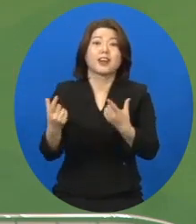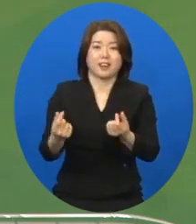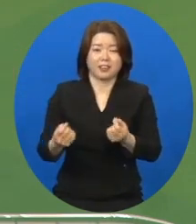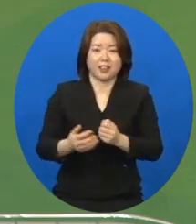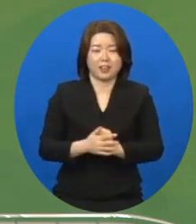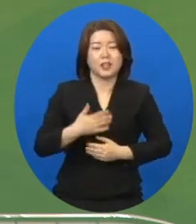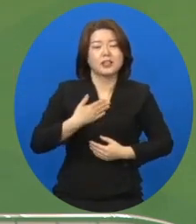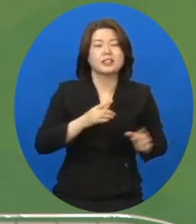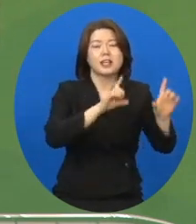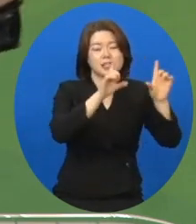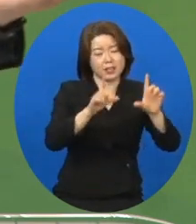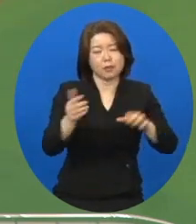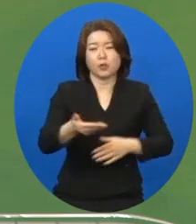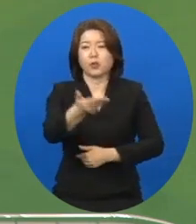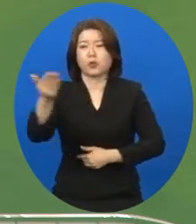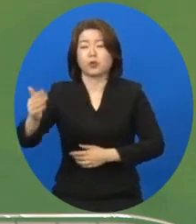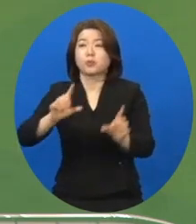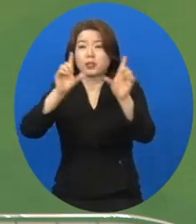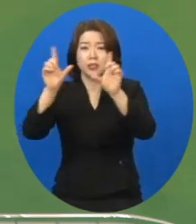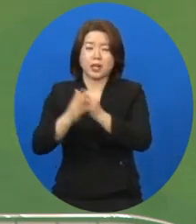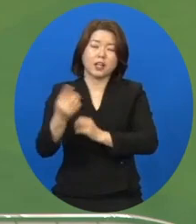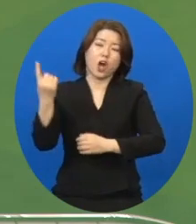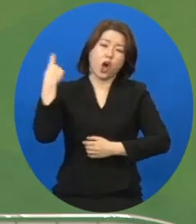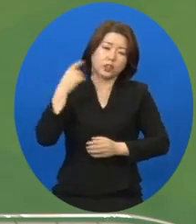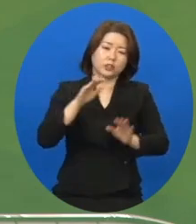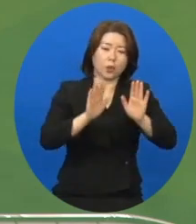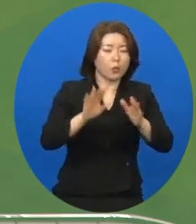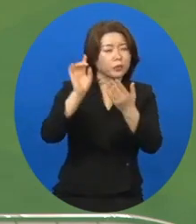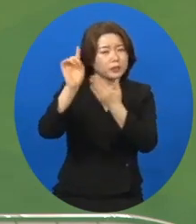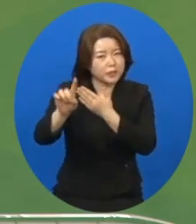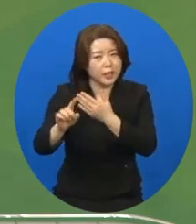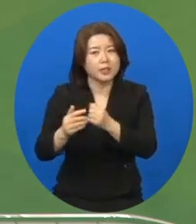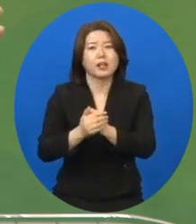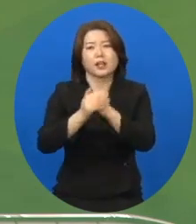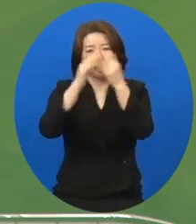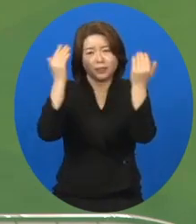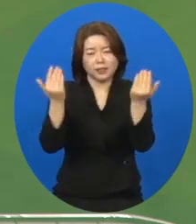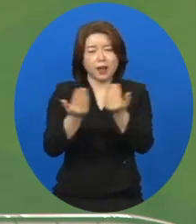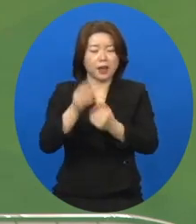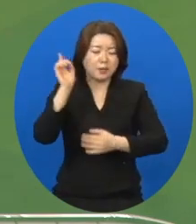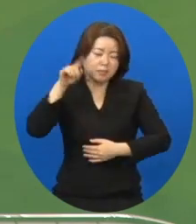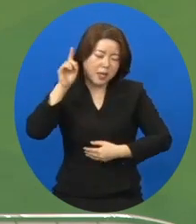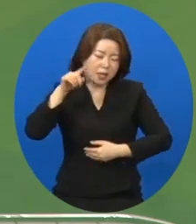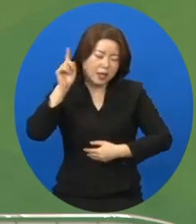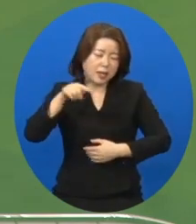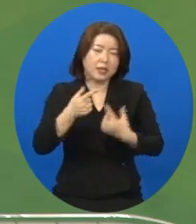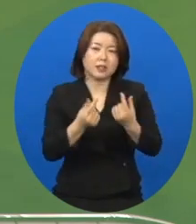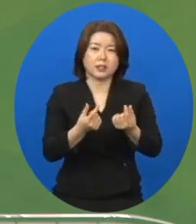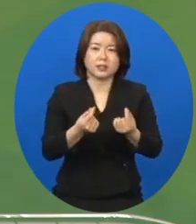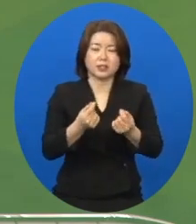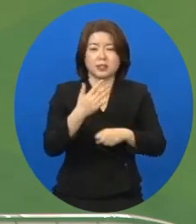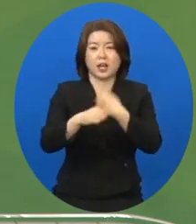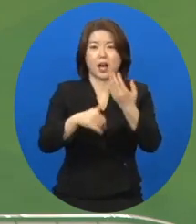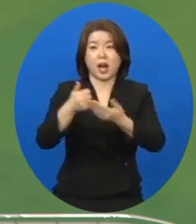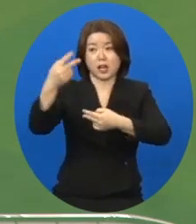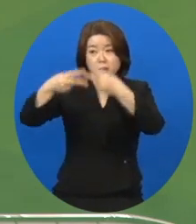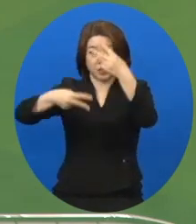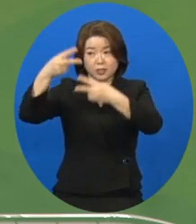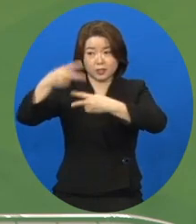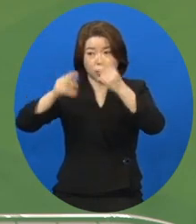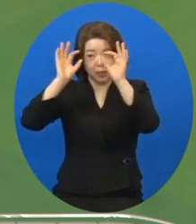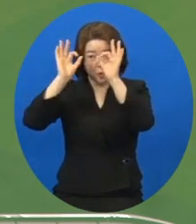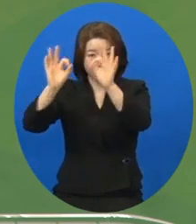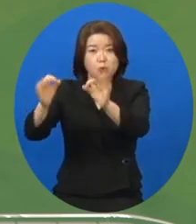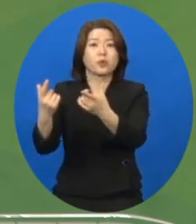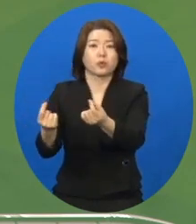삶도 여러분의 삶도 어제나 오늘이나 내일이나 우리는 매일같이 하나님의 드라마를 보는 거예요.